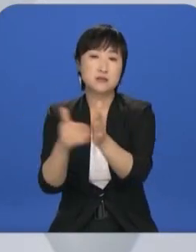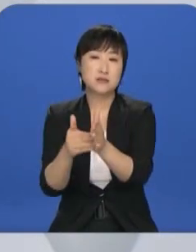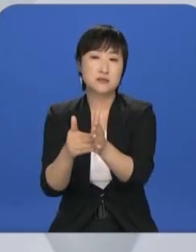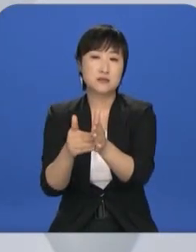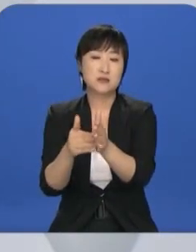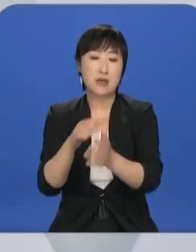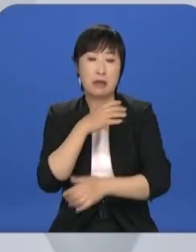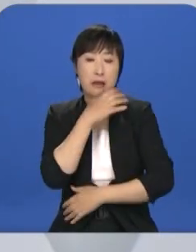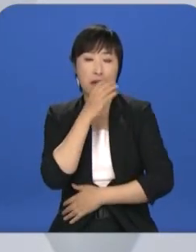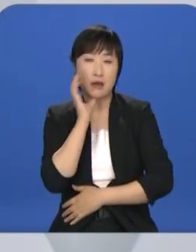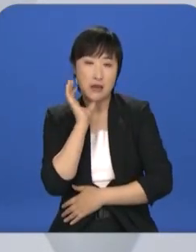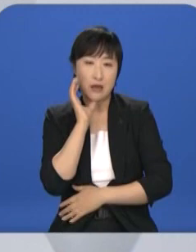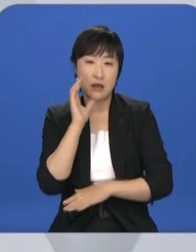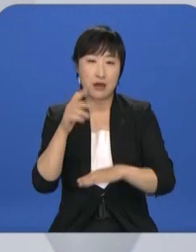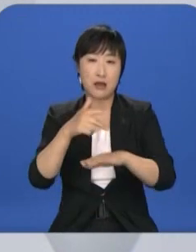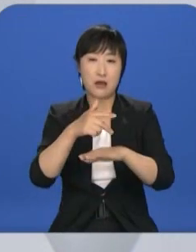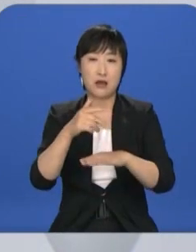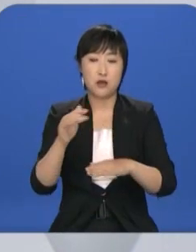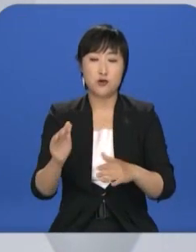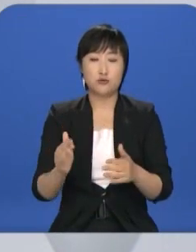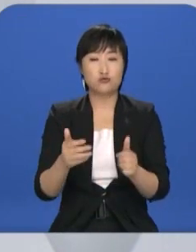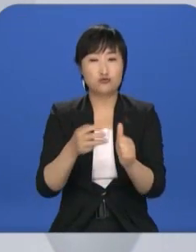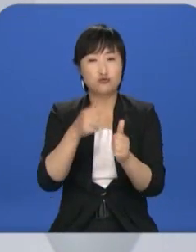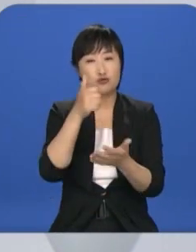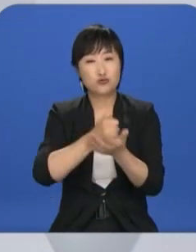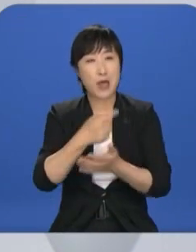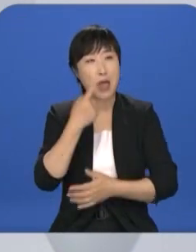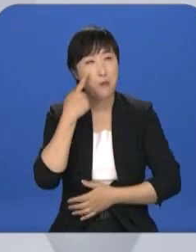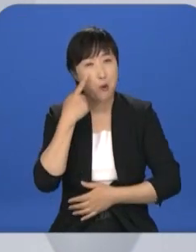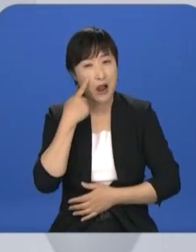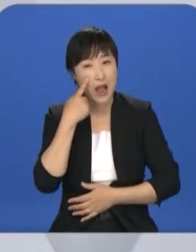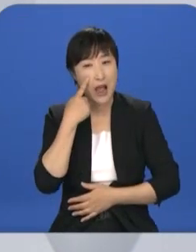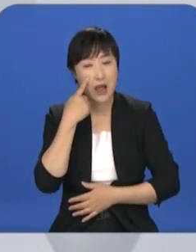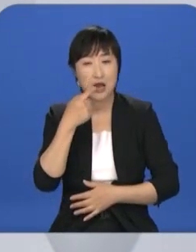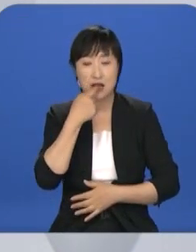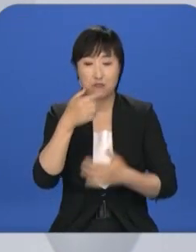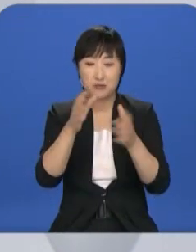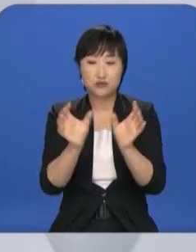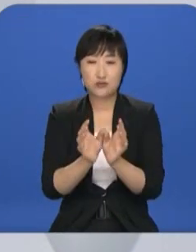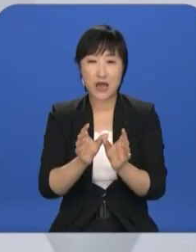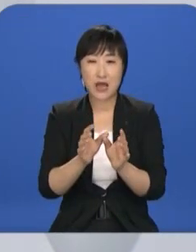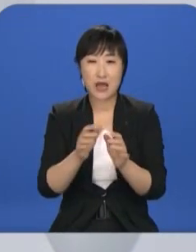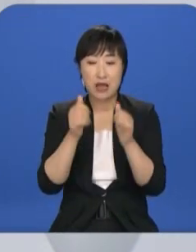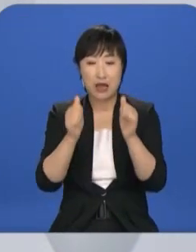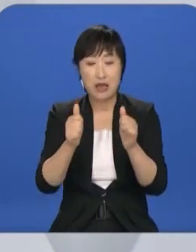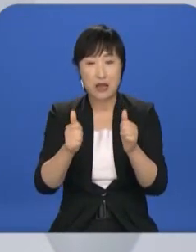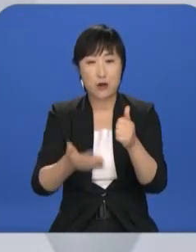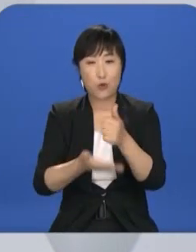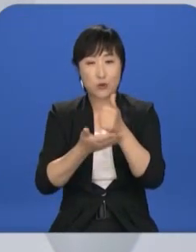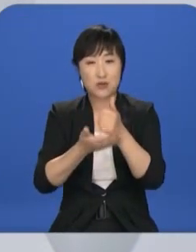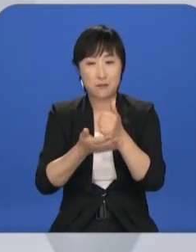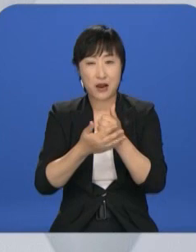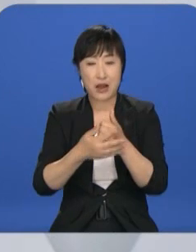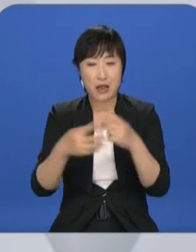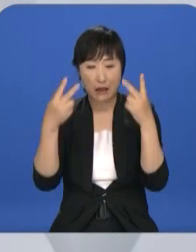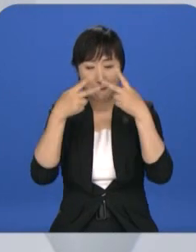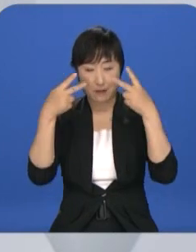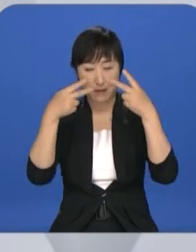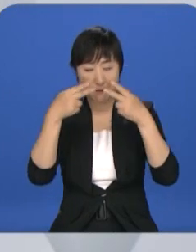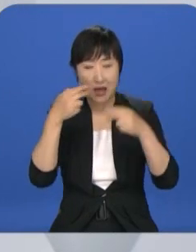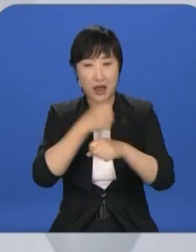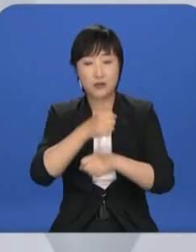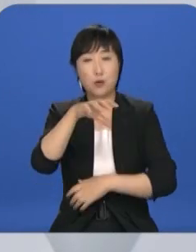하시고 늙음하게 군수나 해보려고 민주당 공천을 받기 위해서 혈안이 되어